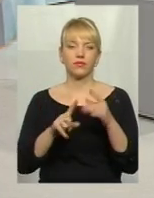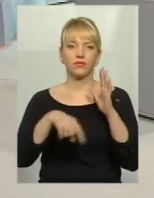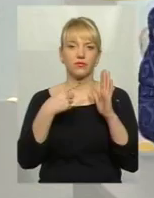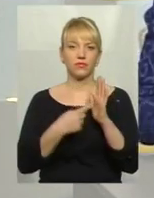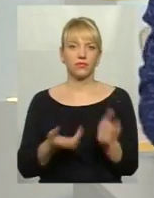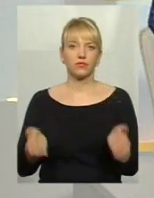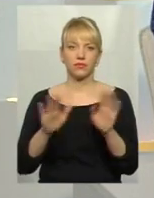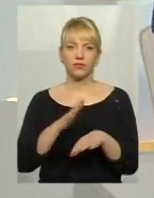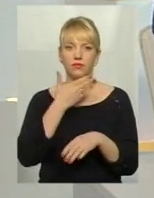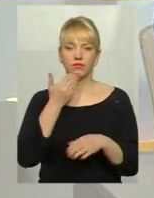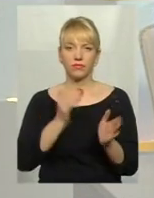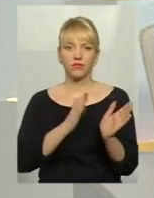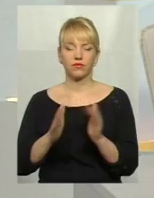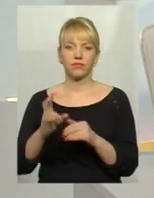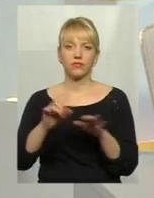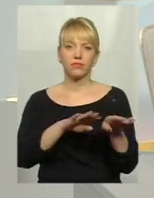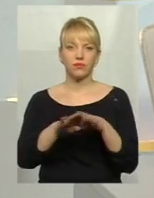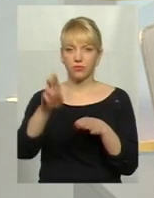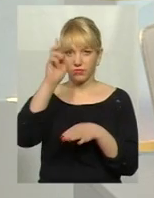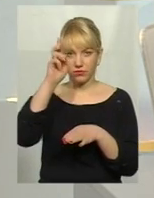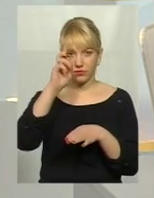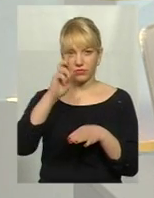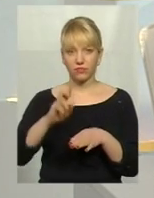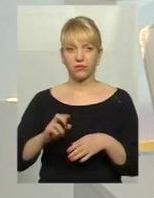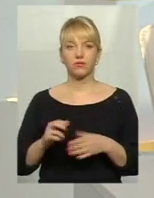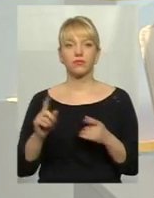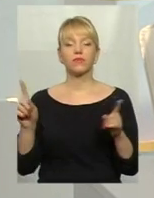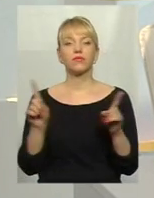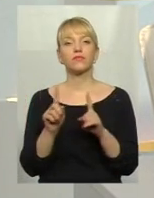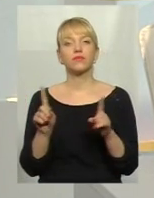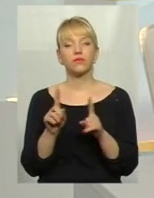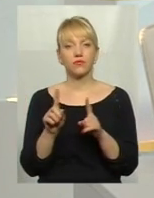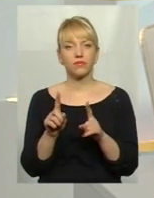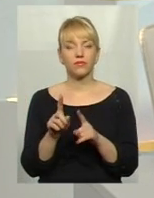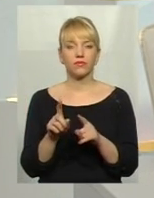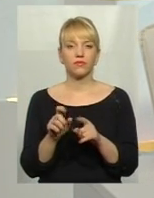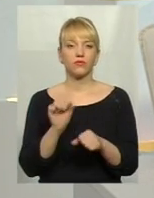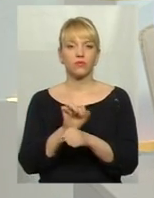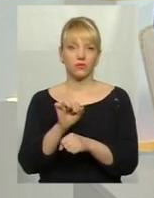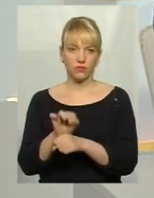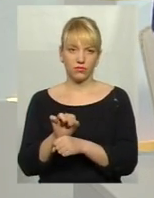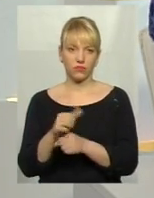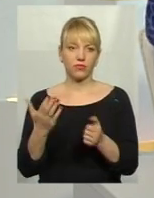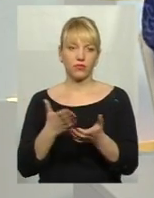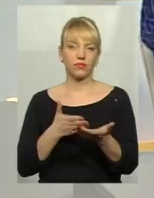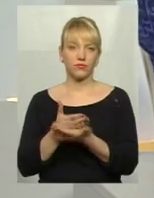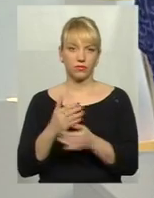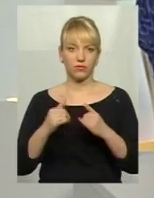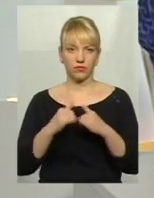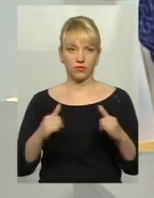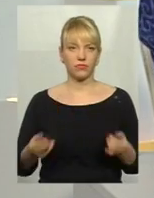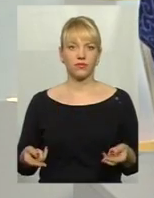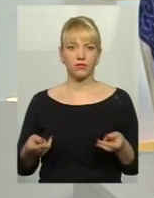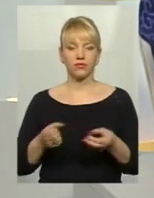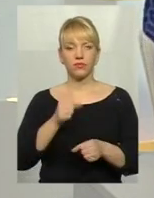залишається неврегульованим на рівні держави? І що зупиняє? Який напрямок розвитку